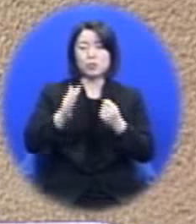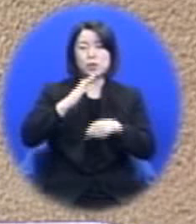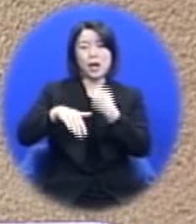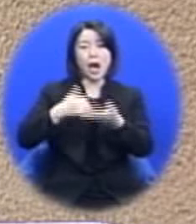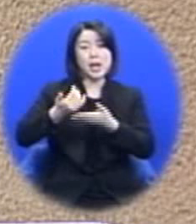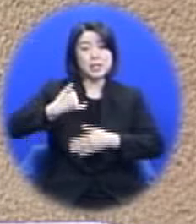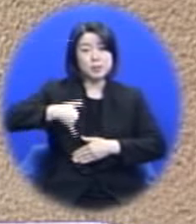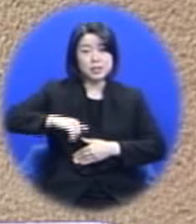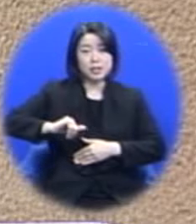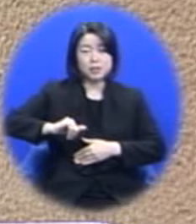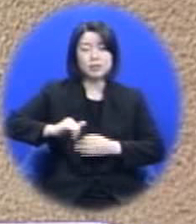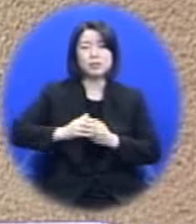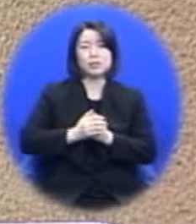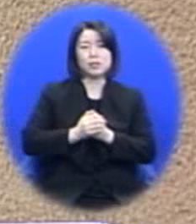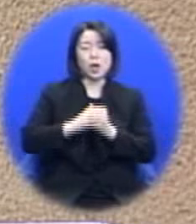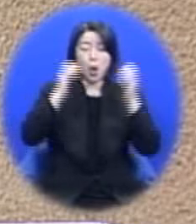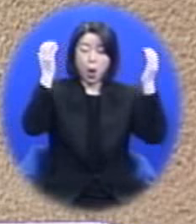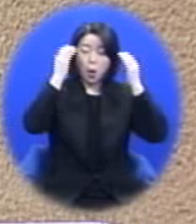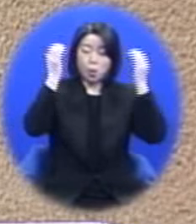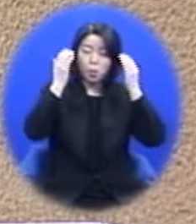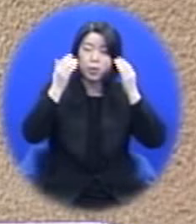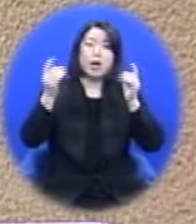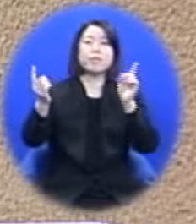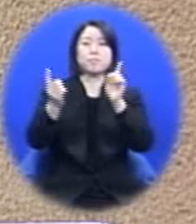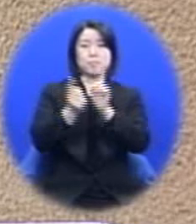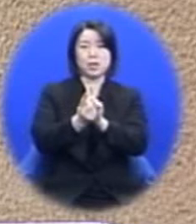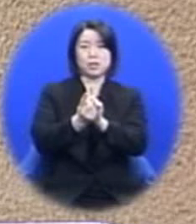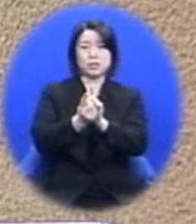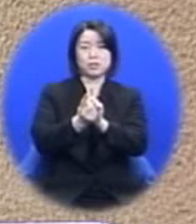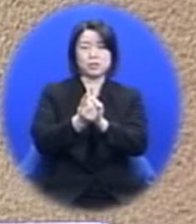하나님의 자녀들은 고난을 당하는